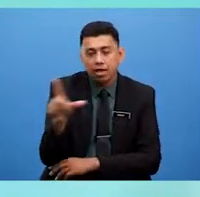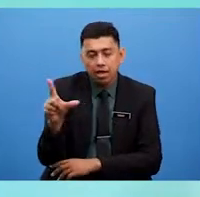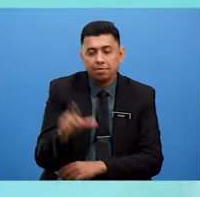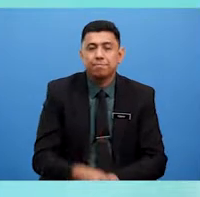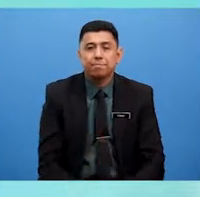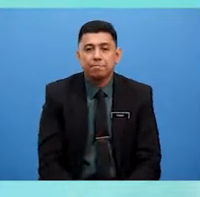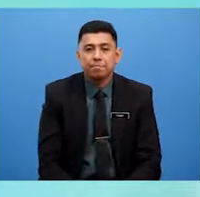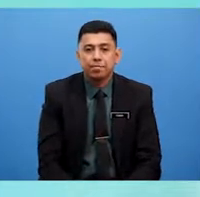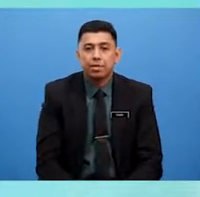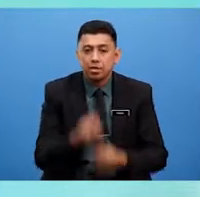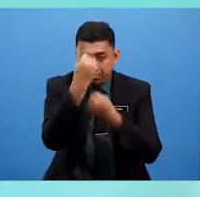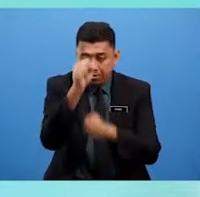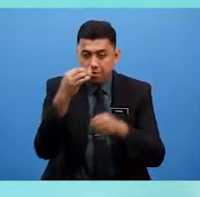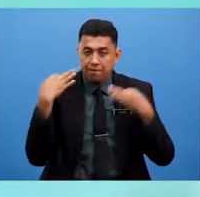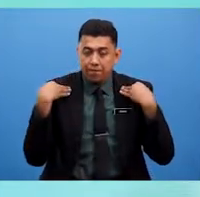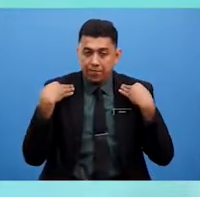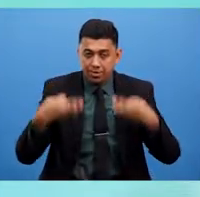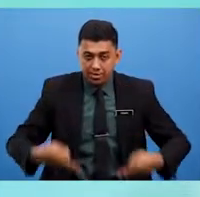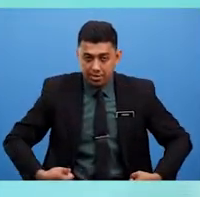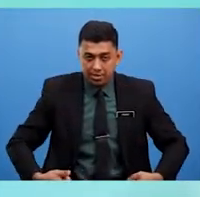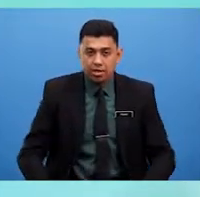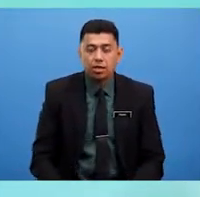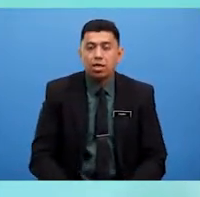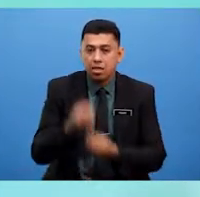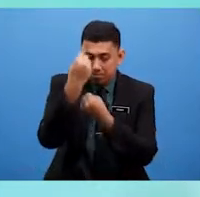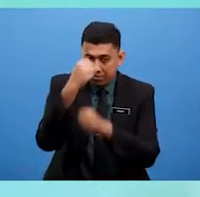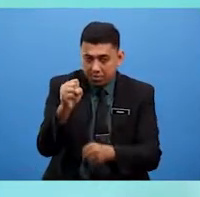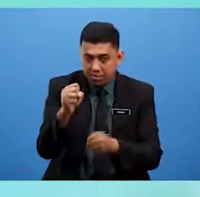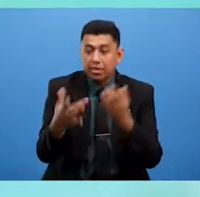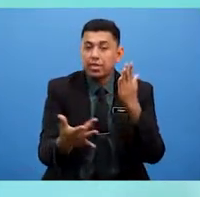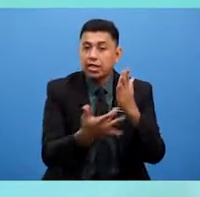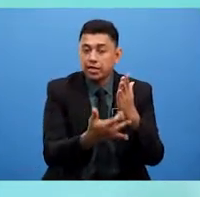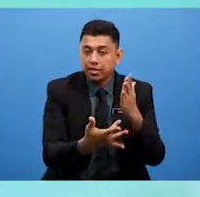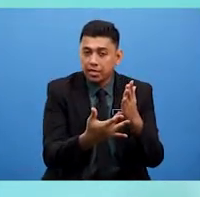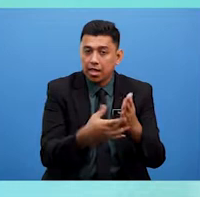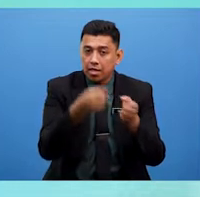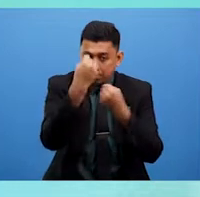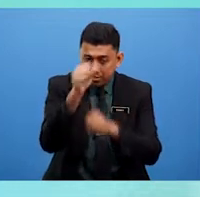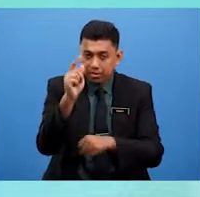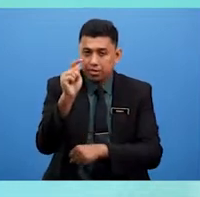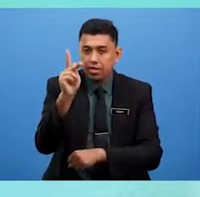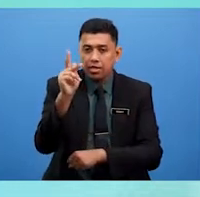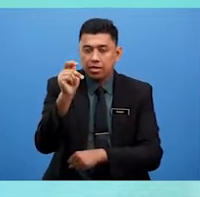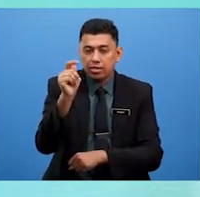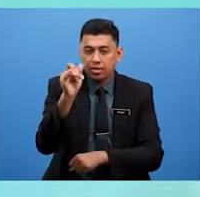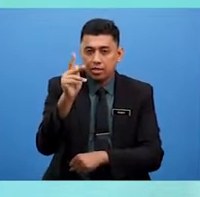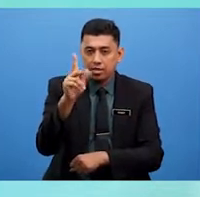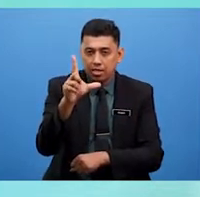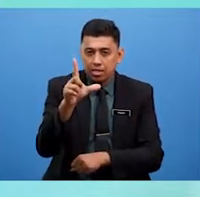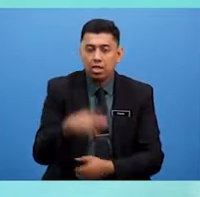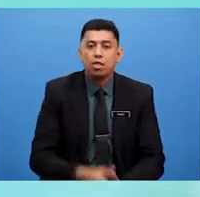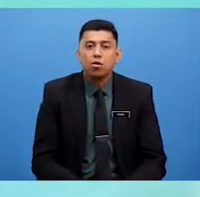ialah persediaan fizikal, persediaan teknikal, persediaan taktikal